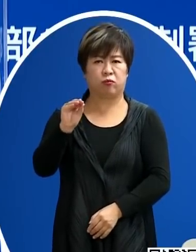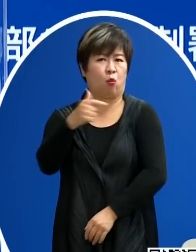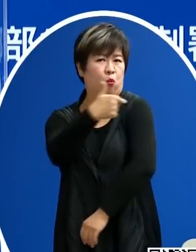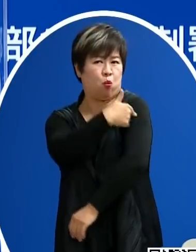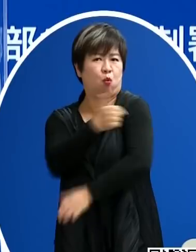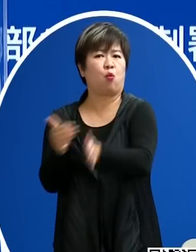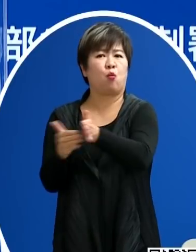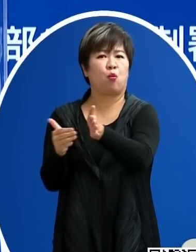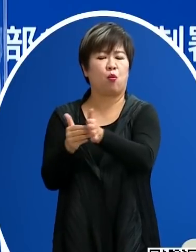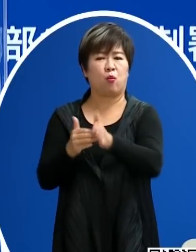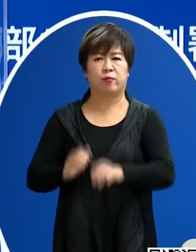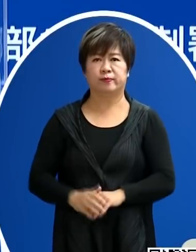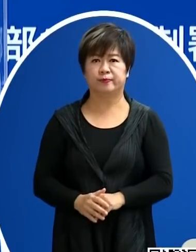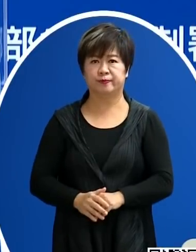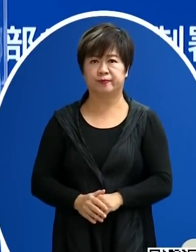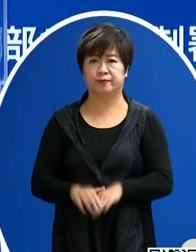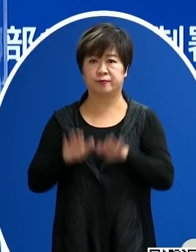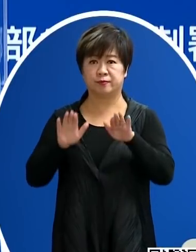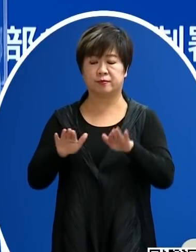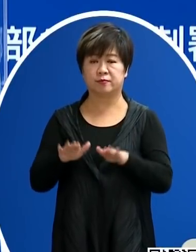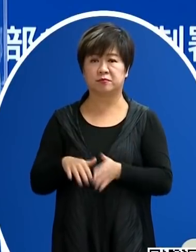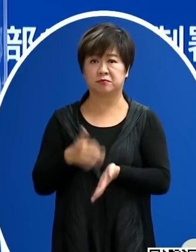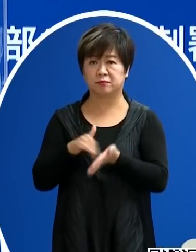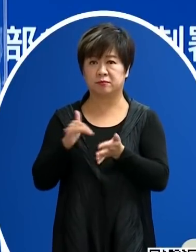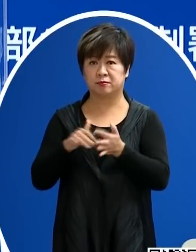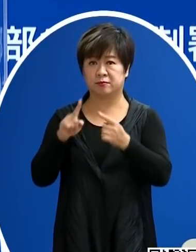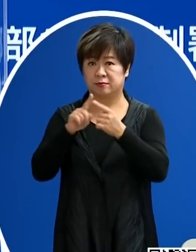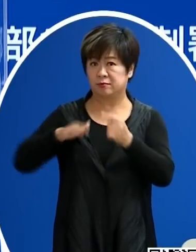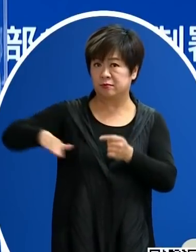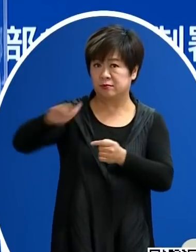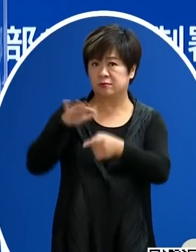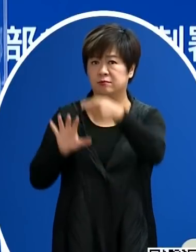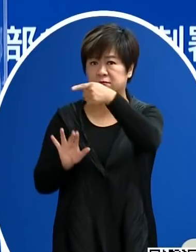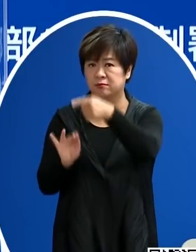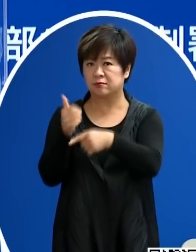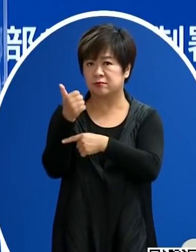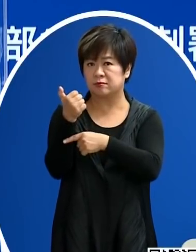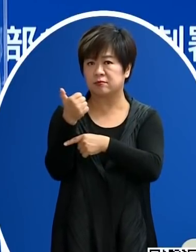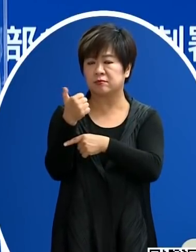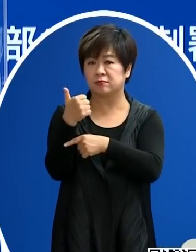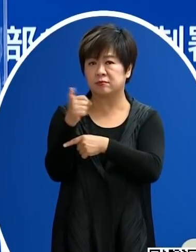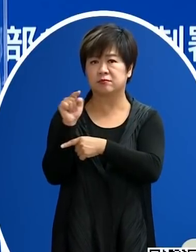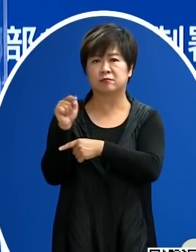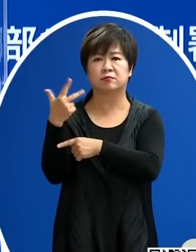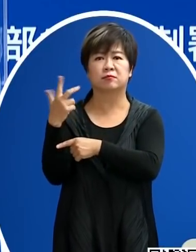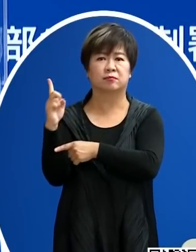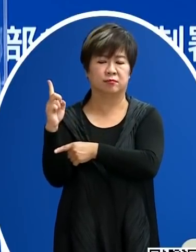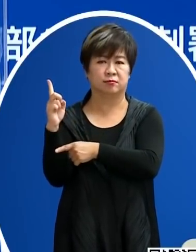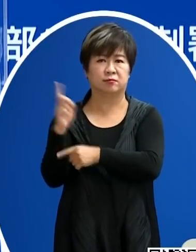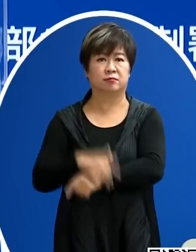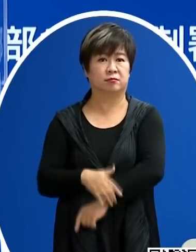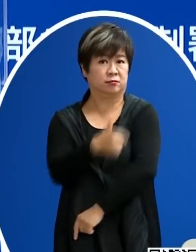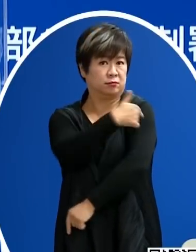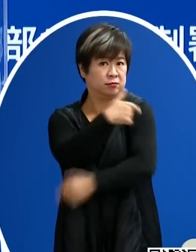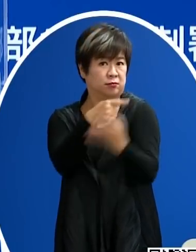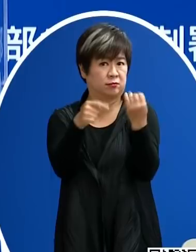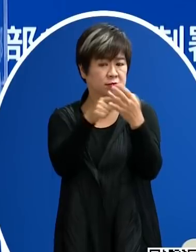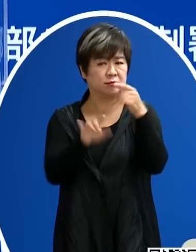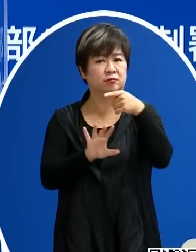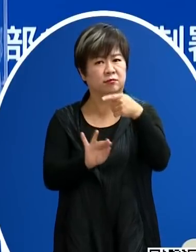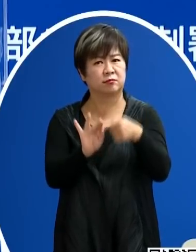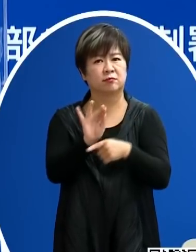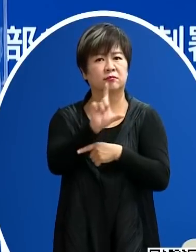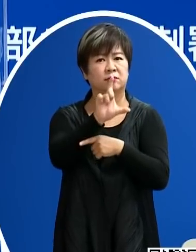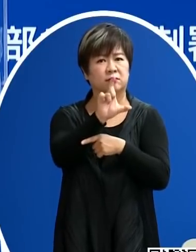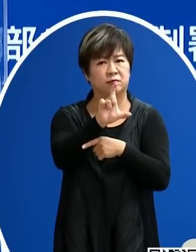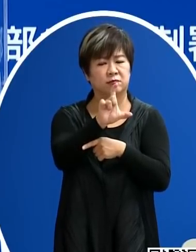32万剂。那现在的覆盖率哈，人口的覆盖率是55.71%，那即时人口比